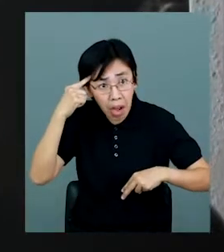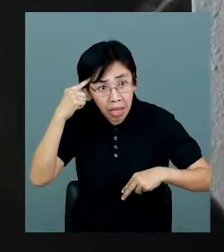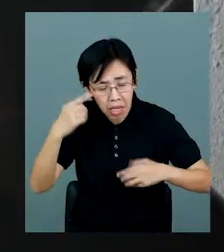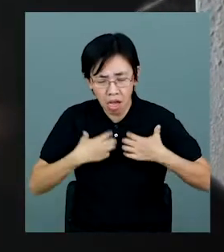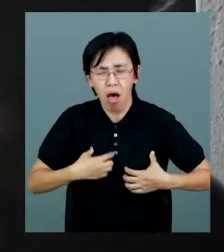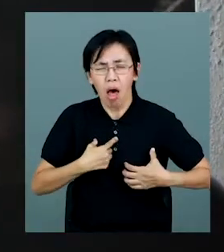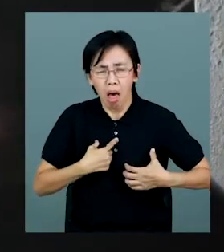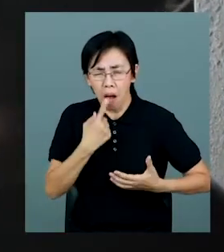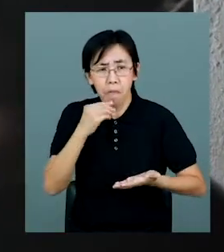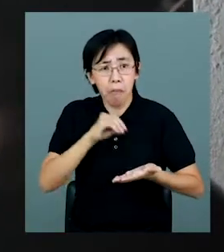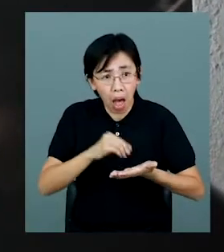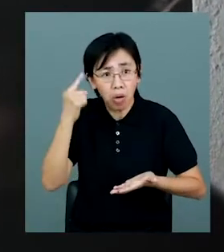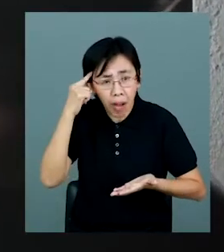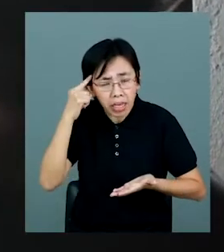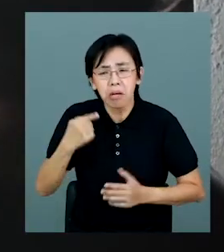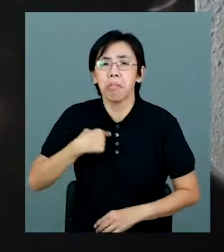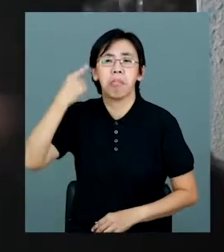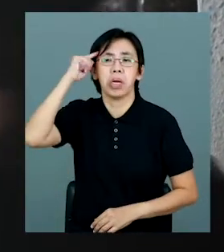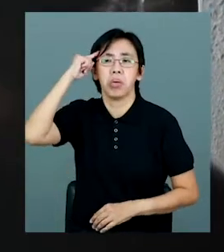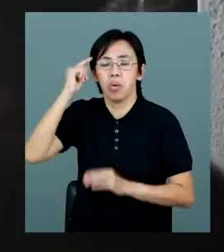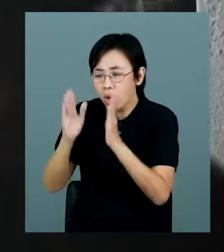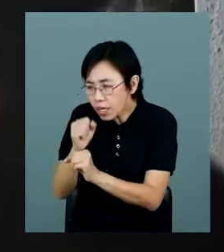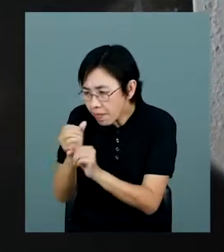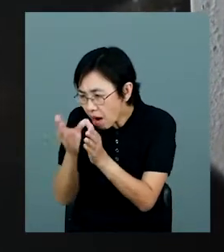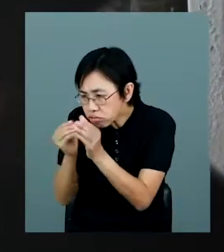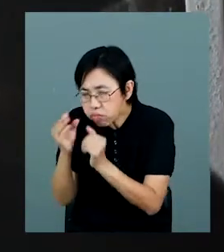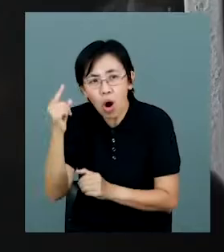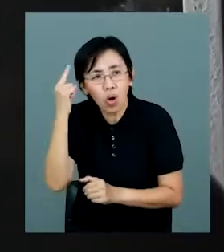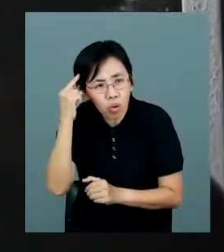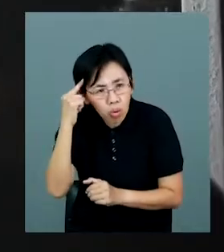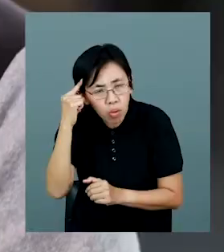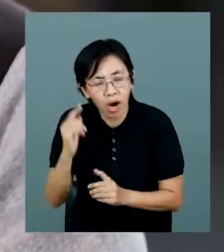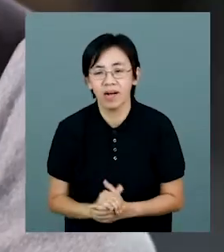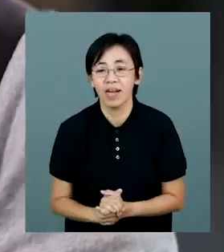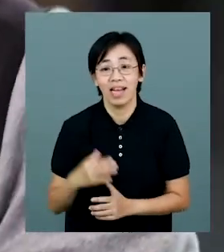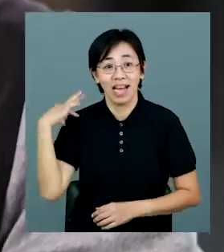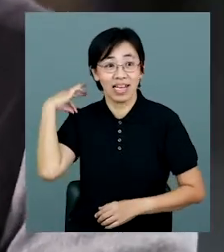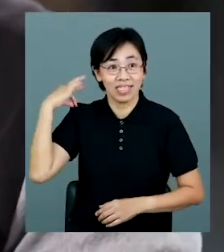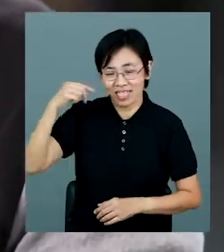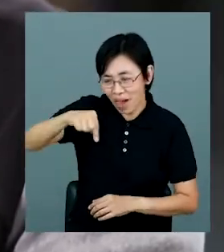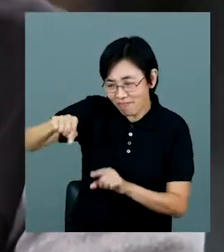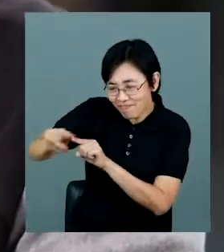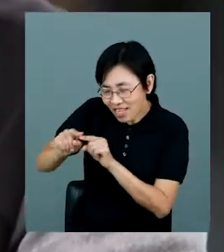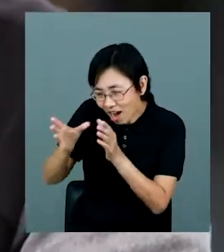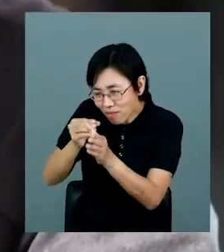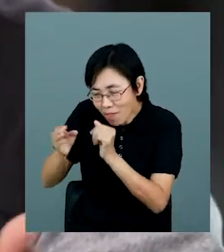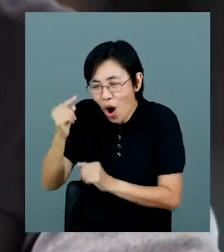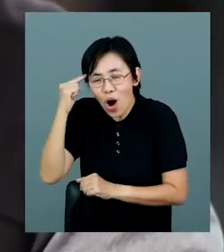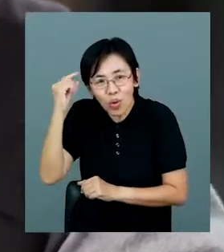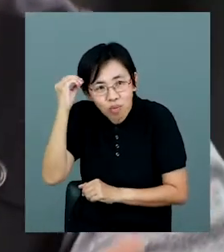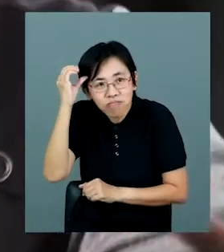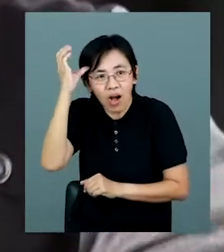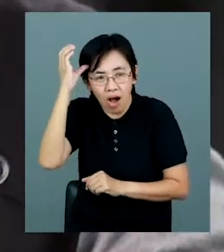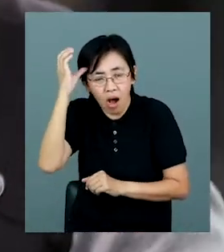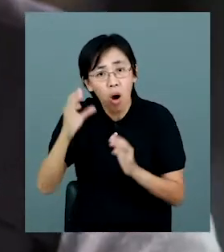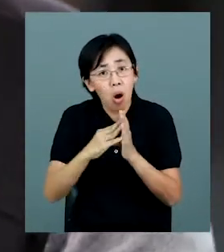ของการดูแลสุขภาพเรื่องของวัณโรค ไม่รู้ครับก็คือเรียนรู้จากเจ้าหน้าที่แล้วก็ผมก็ได้เรียนรู้กับอาสาสมั